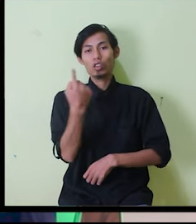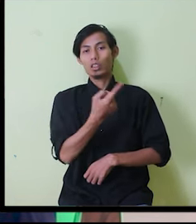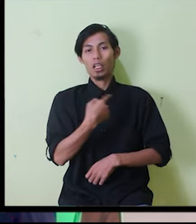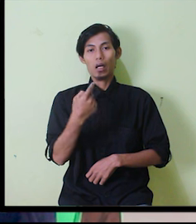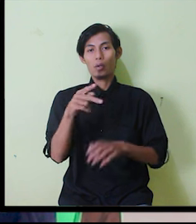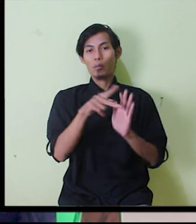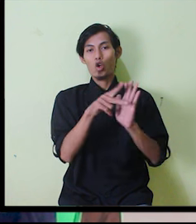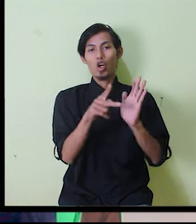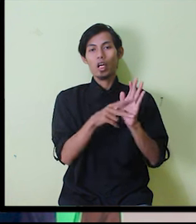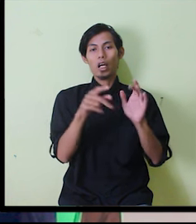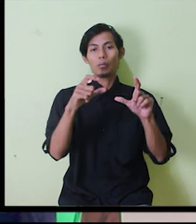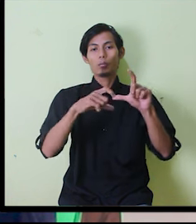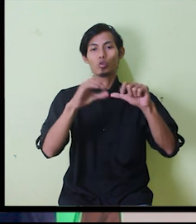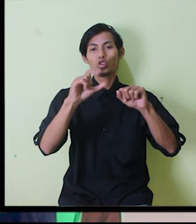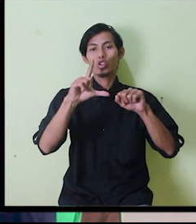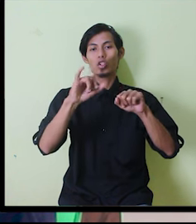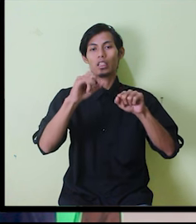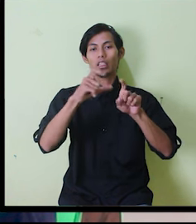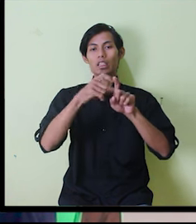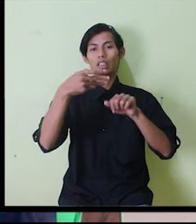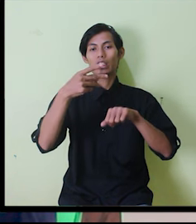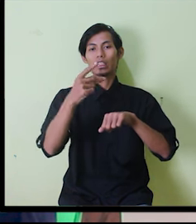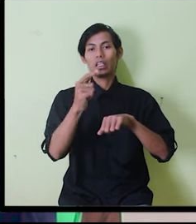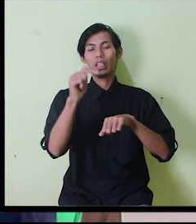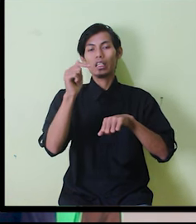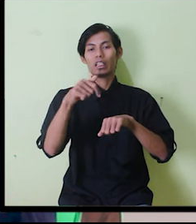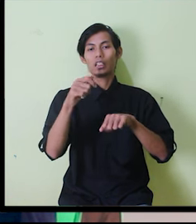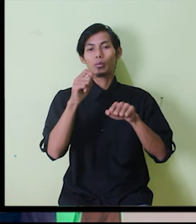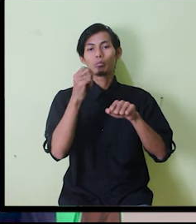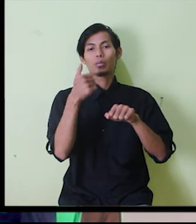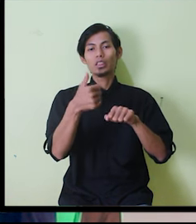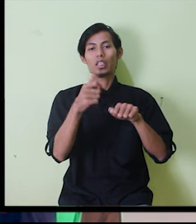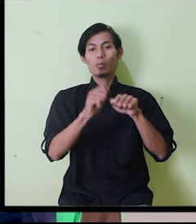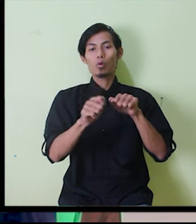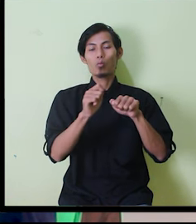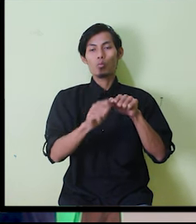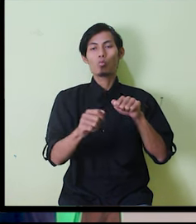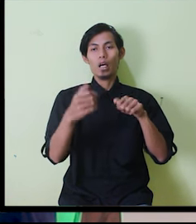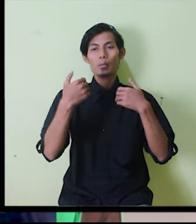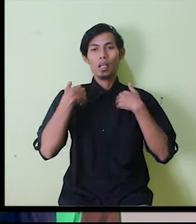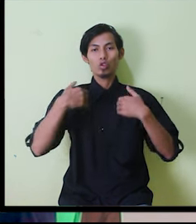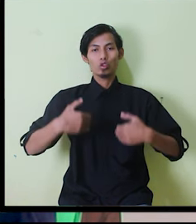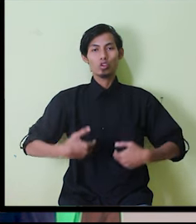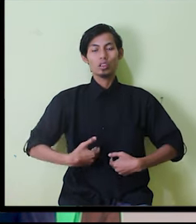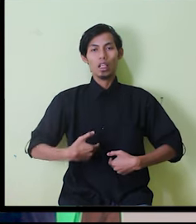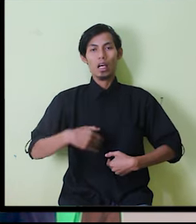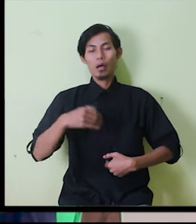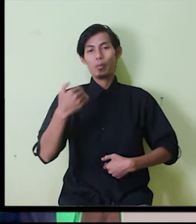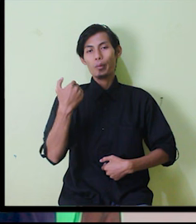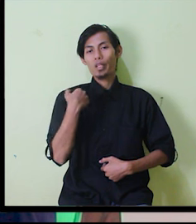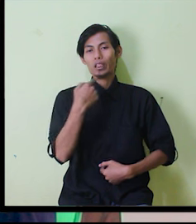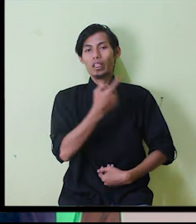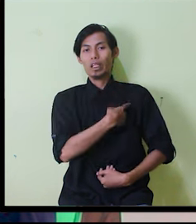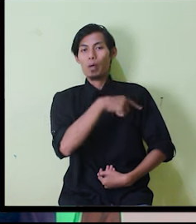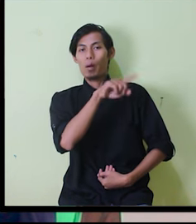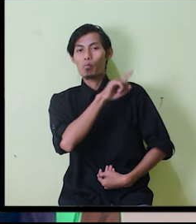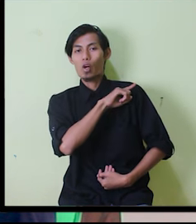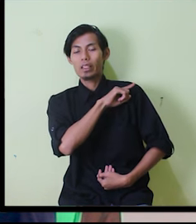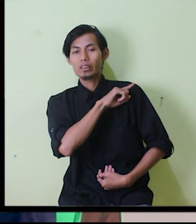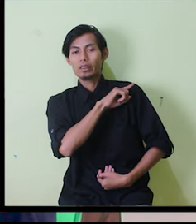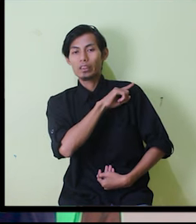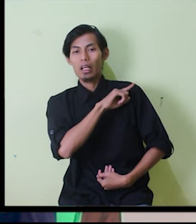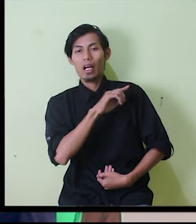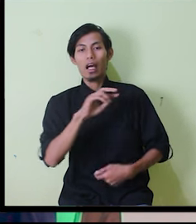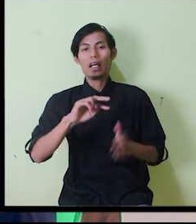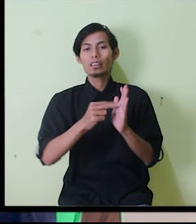ini adalah betul-betul bisa membuat sumber daya manusia menjadi memiliki kapasitas dan kemampuan